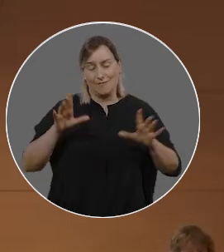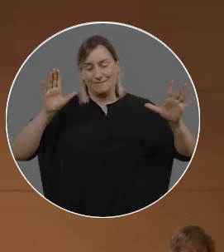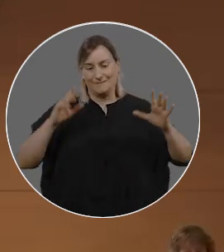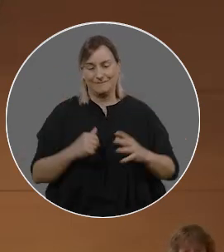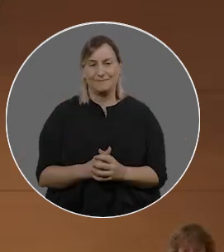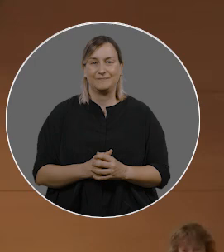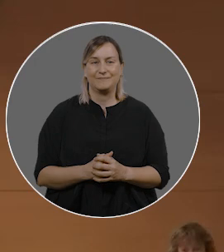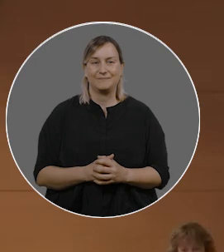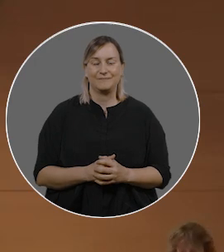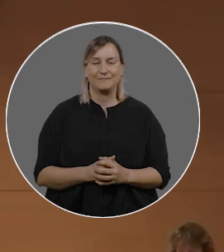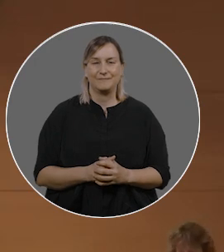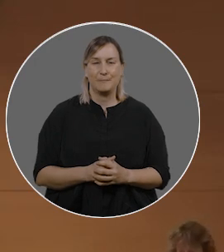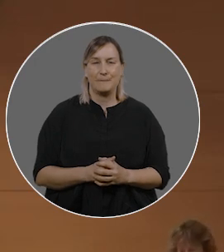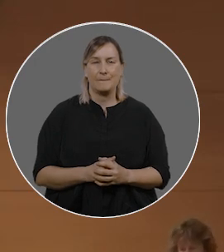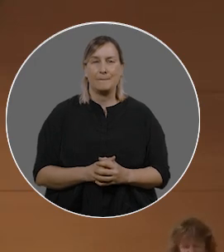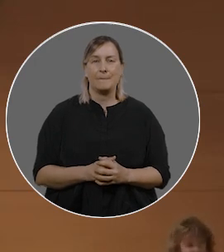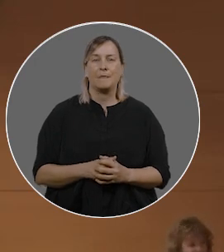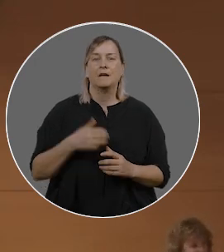animeu.